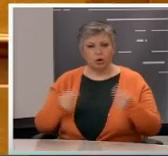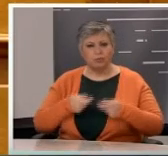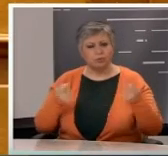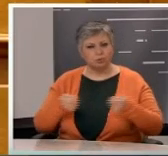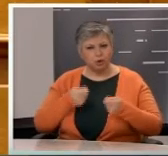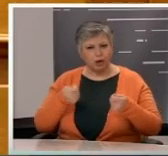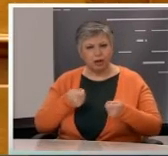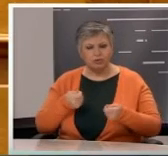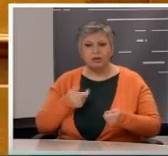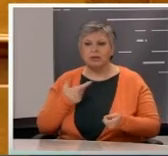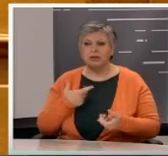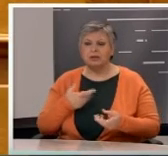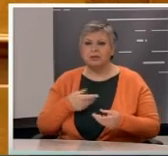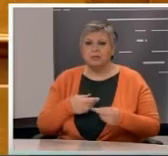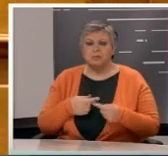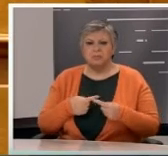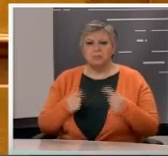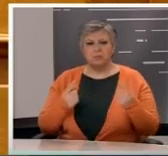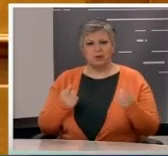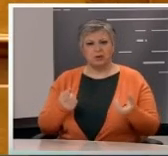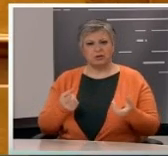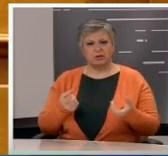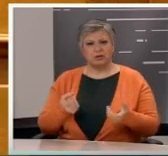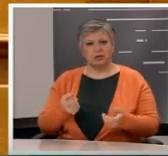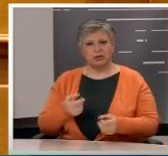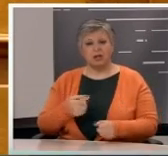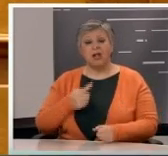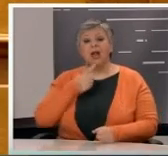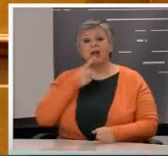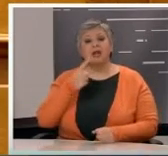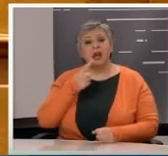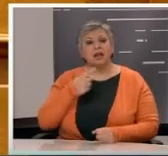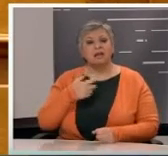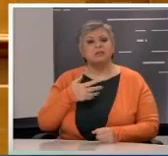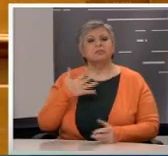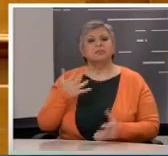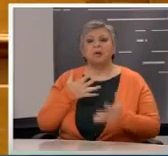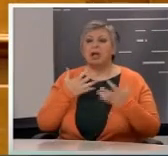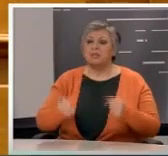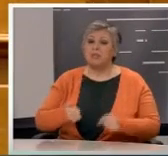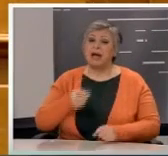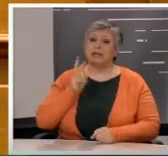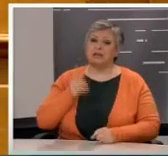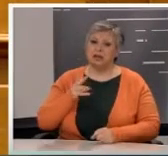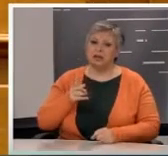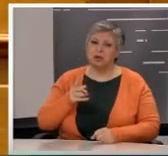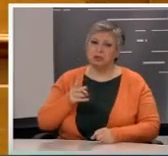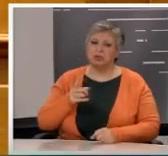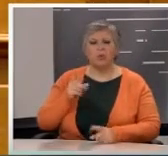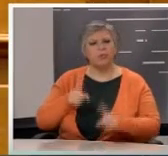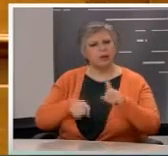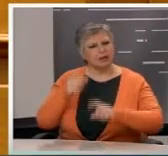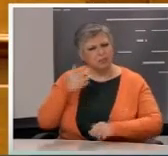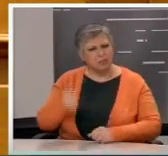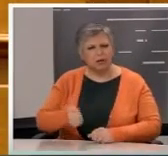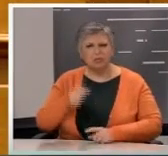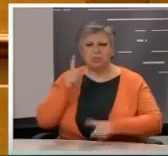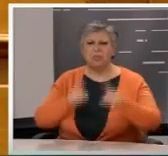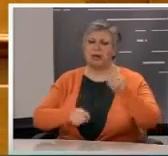εθνικό συμφέρον. Το να επικαλεί σε υπαρκτούς ή ανύπαρκτους εξωτερικούς κινδύνους για να περισσώσεις τον εαυτό